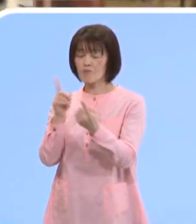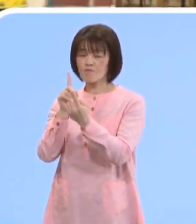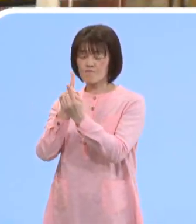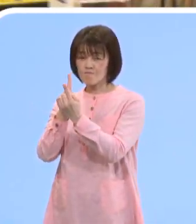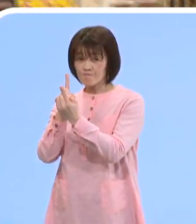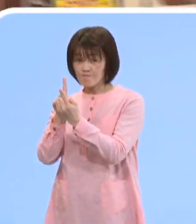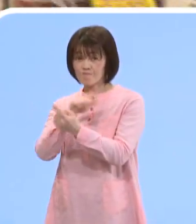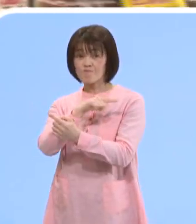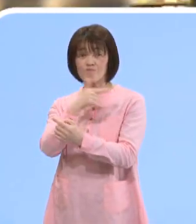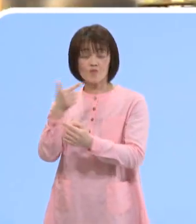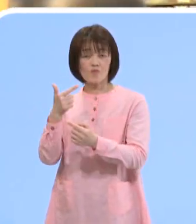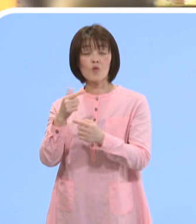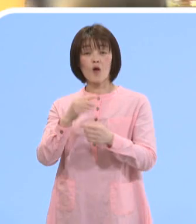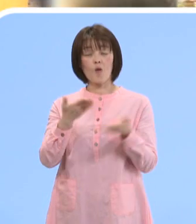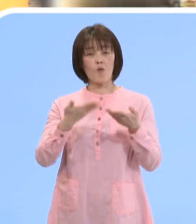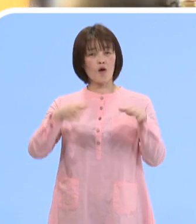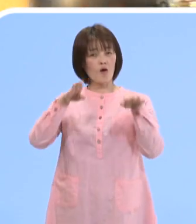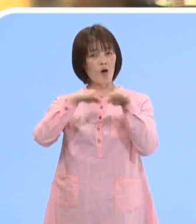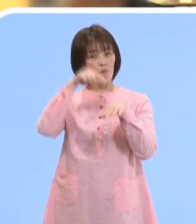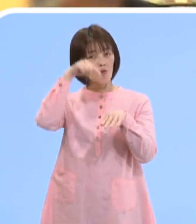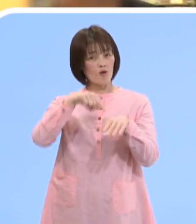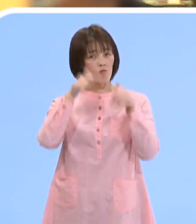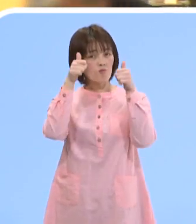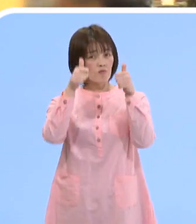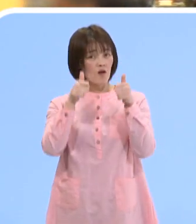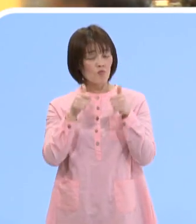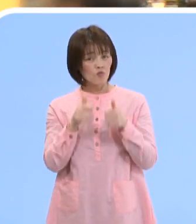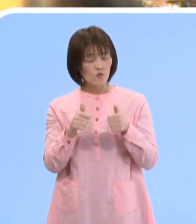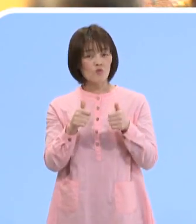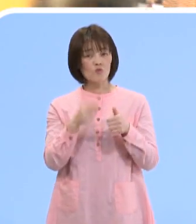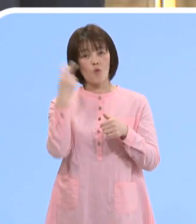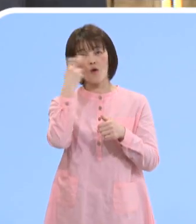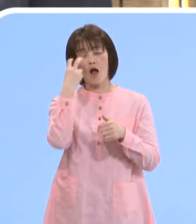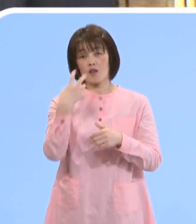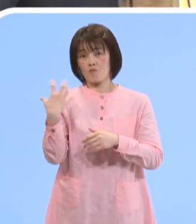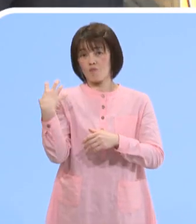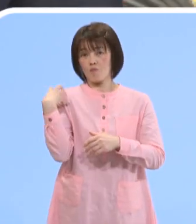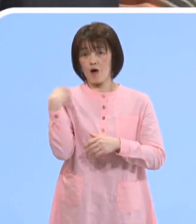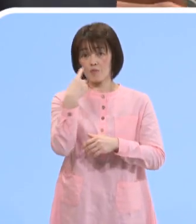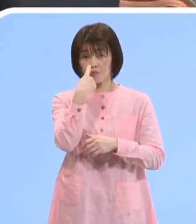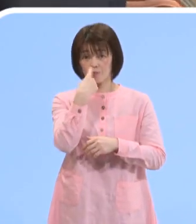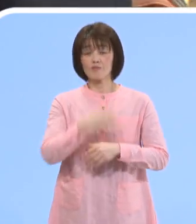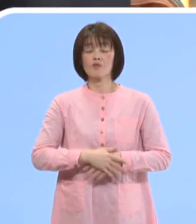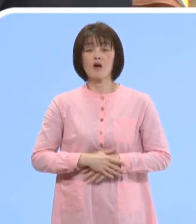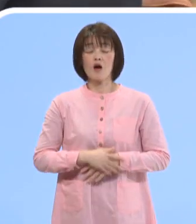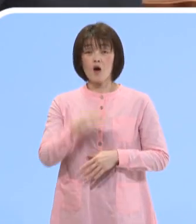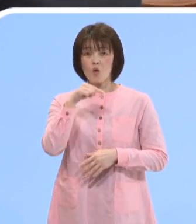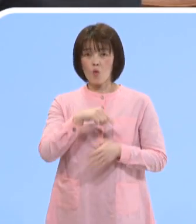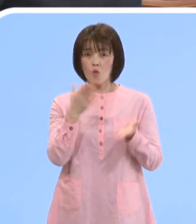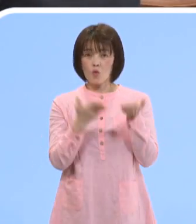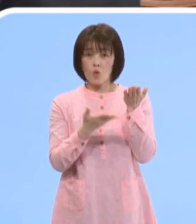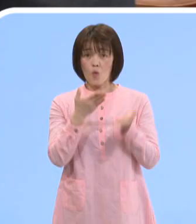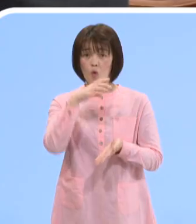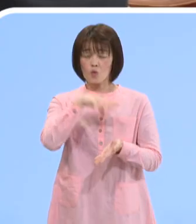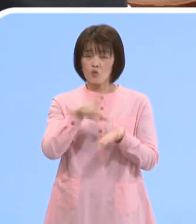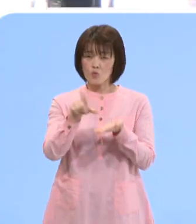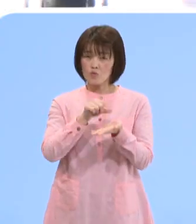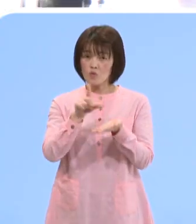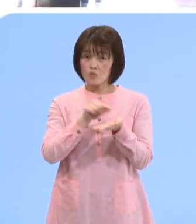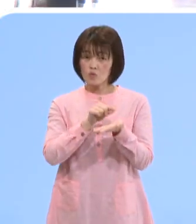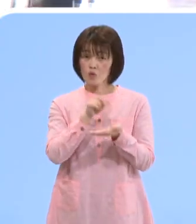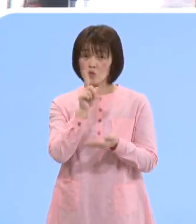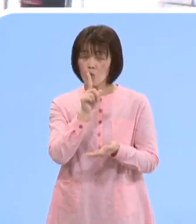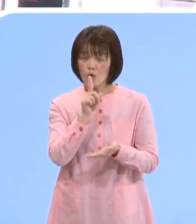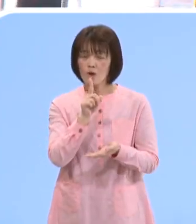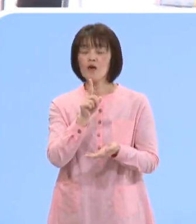であったり、館内の掲示物などの管理をさせていただいております。 夢未来保育園を使われてどうですか？